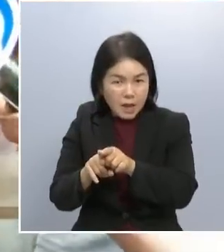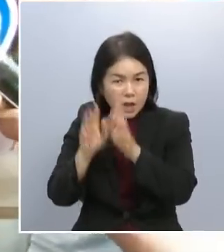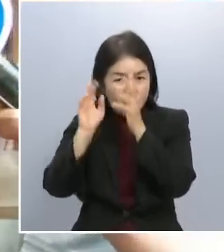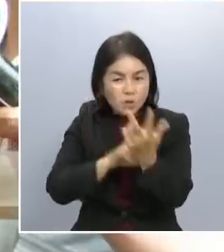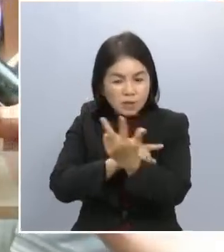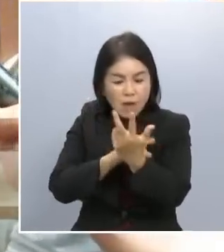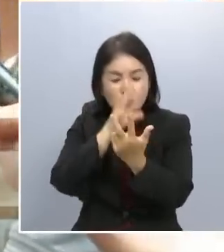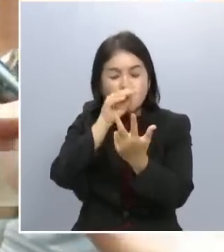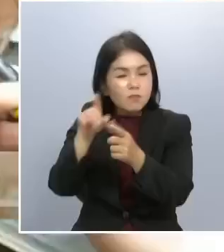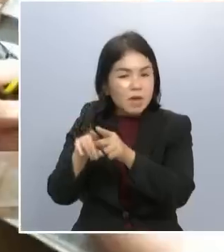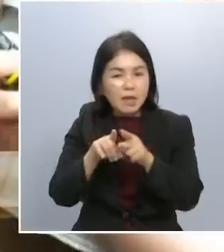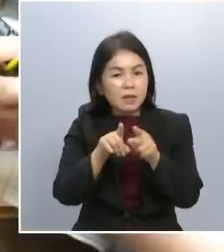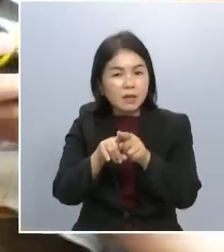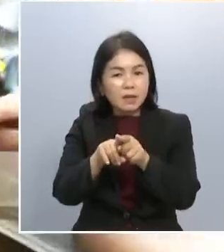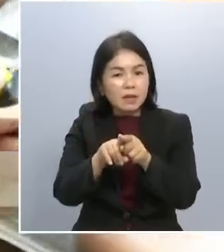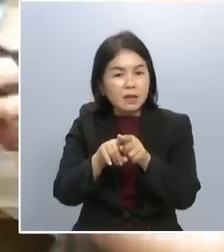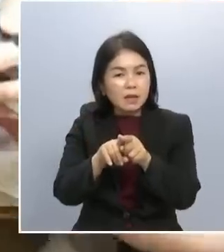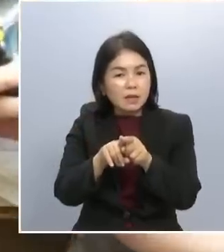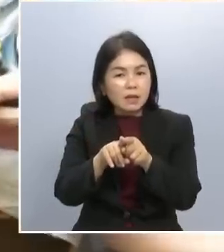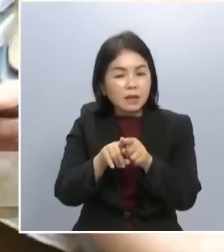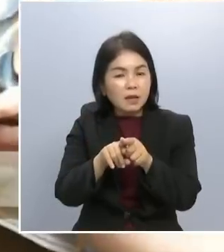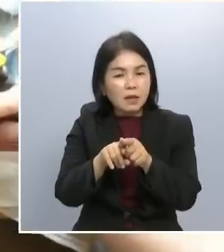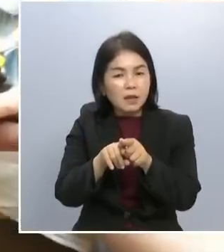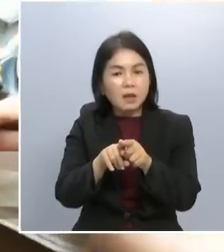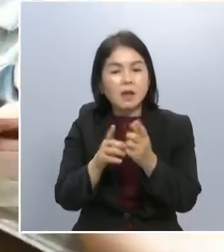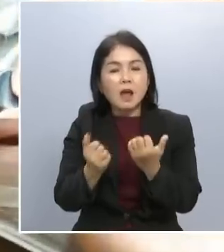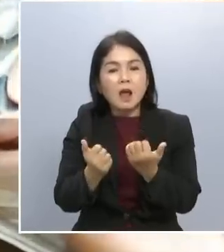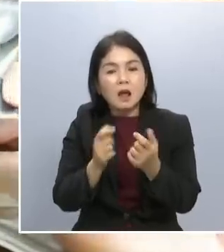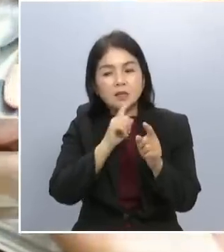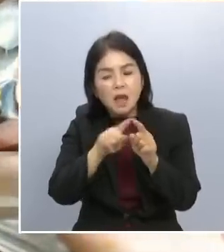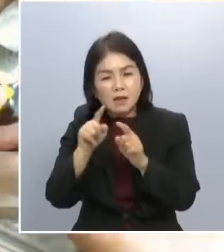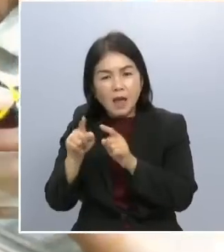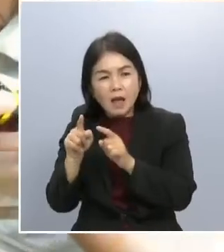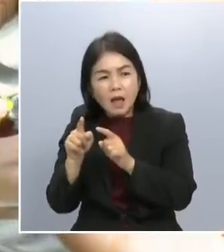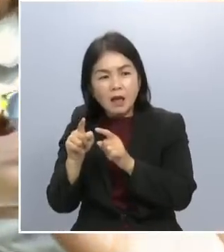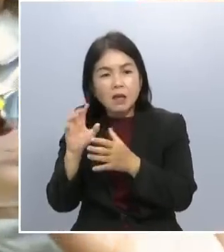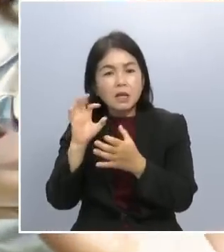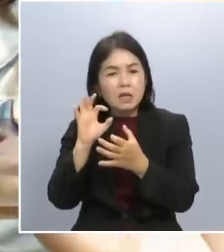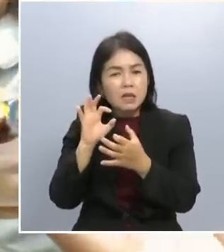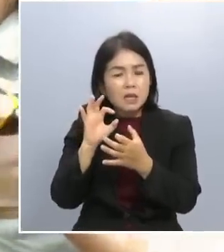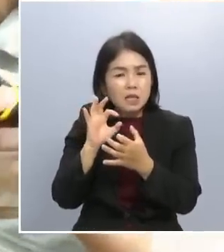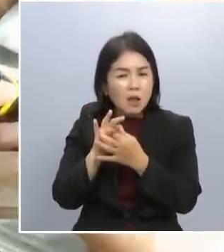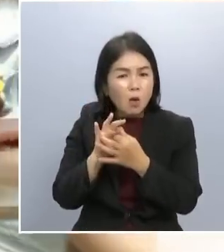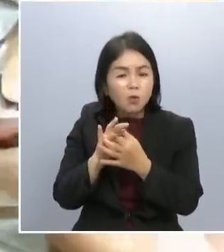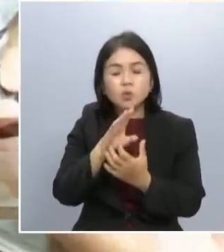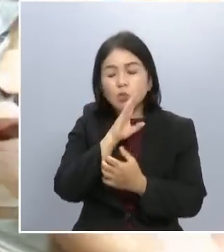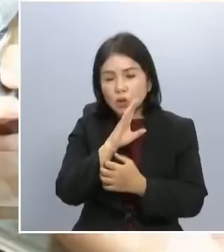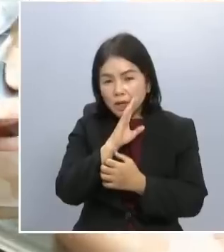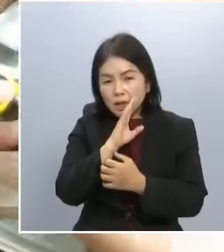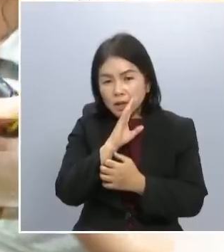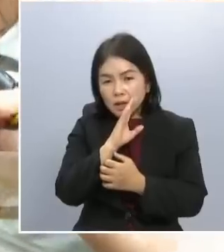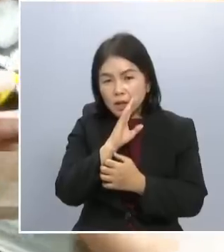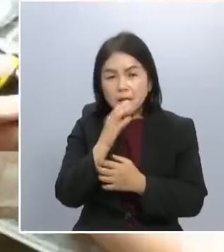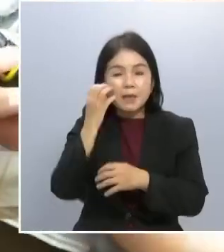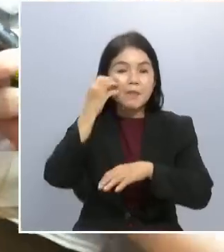งกันไม่มีประเด็นที่จะมีข้อเรียกร้องเกี่ยวกับว่าถ้าคุณพิธ